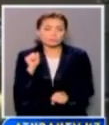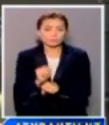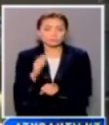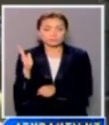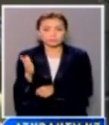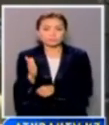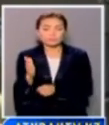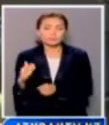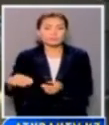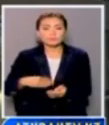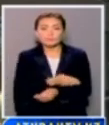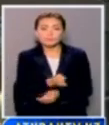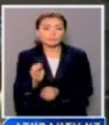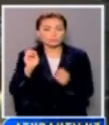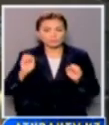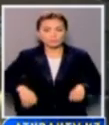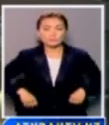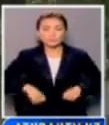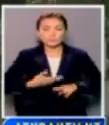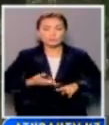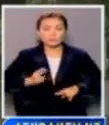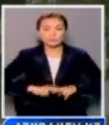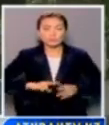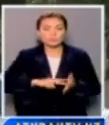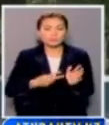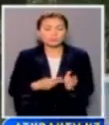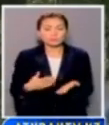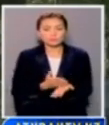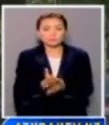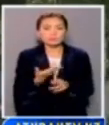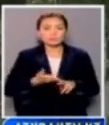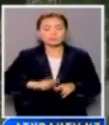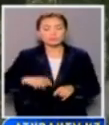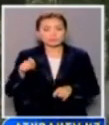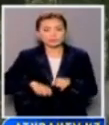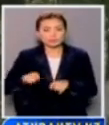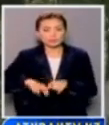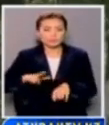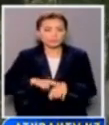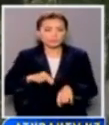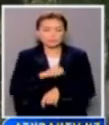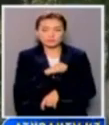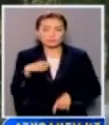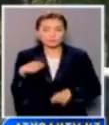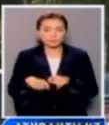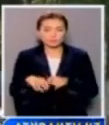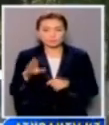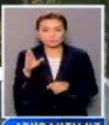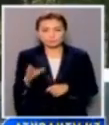транспорта. Транспортные средства могут следовать по альтернативным маршрутам, а регулировка движения автотранспорта